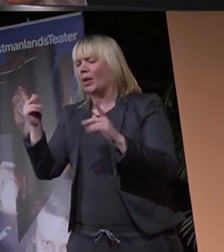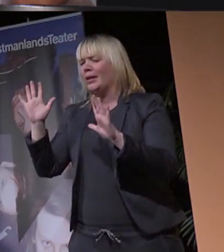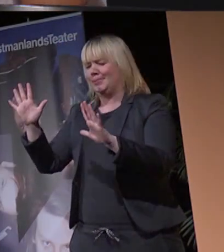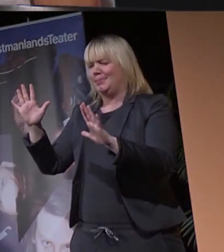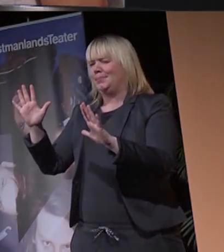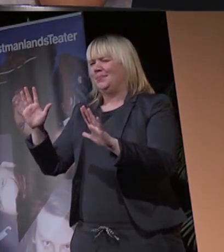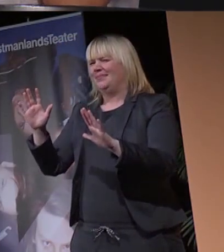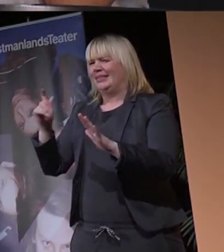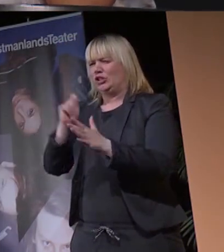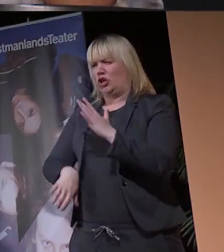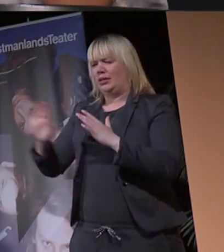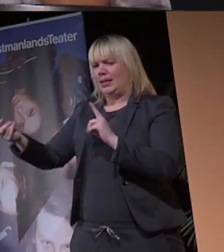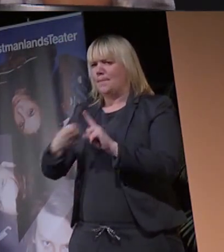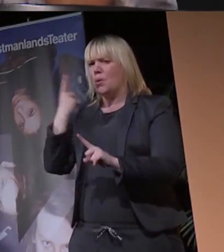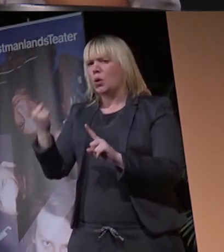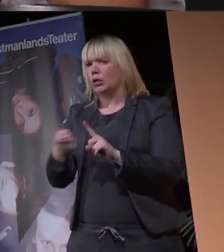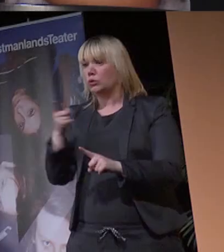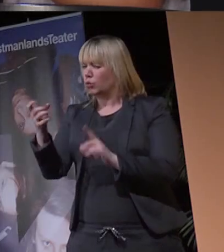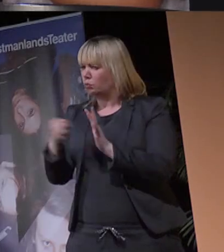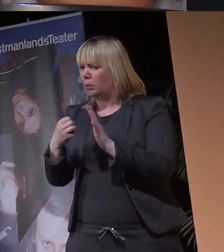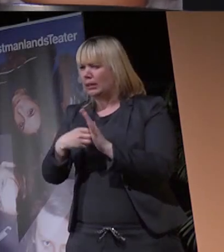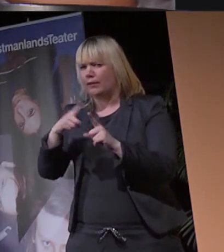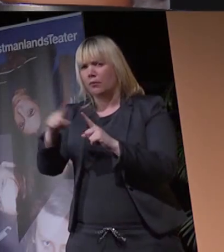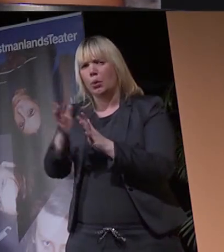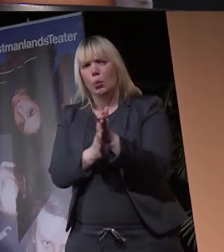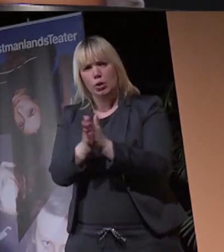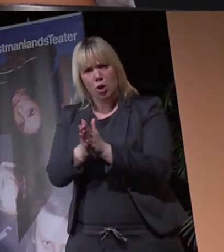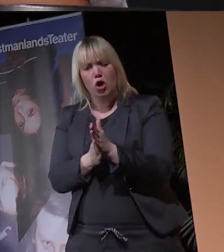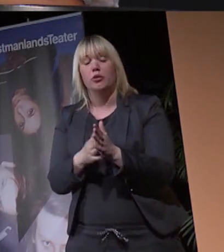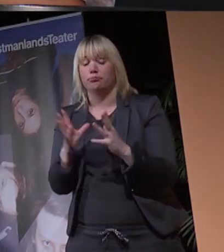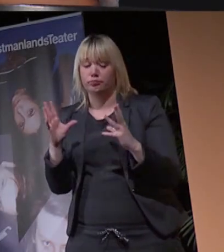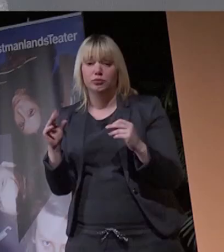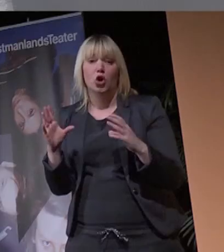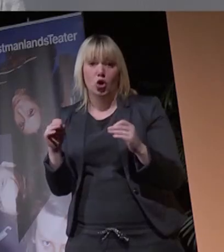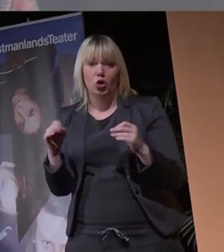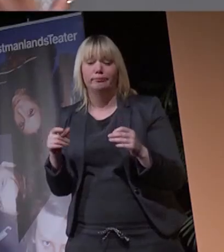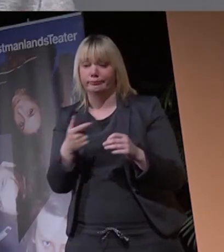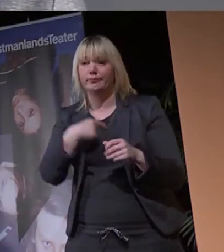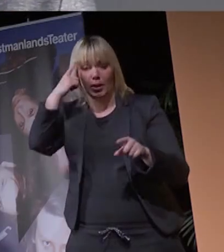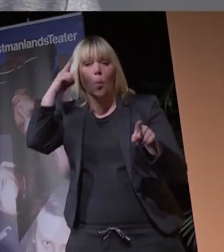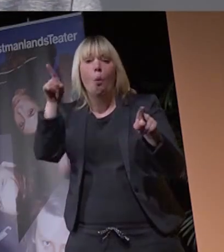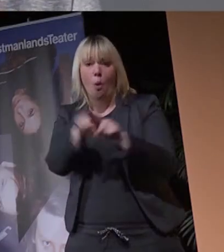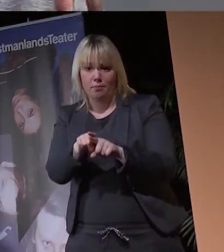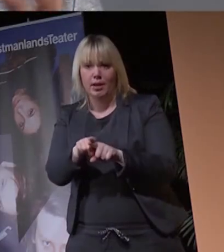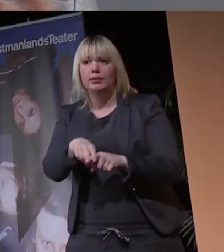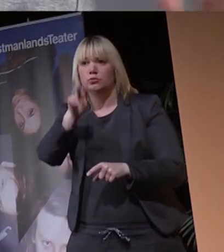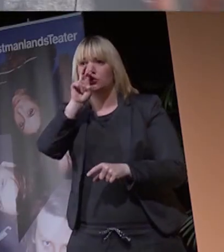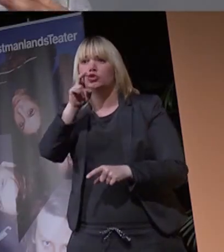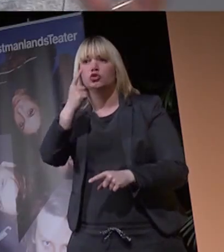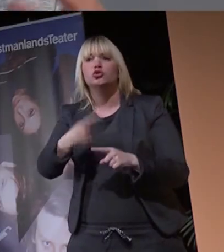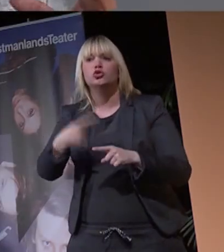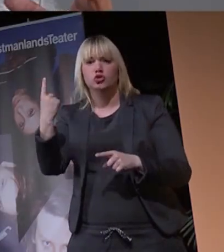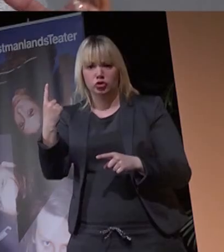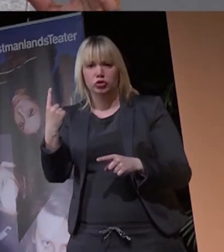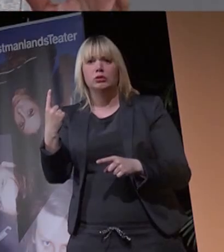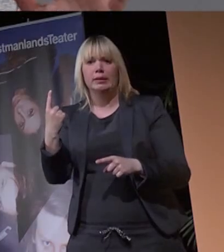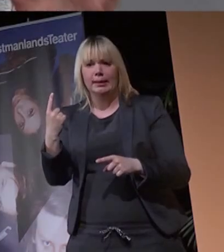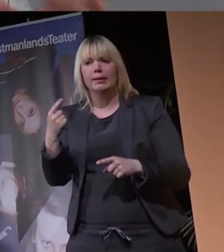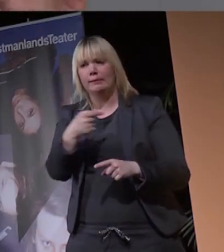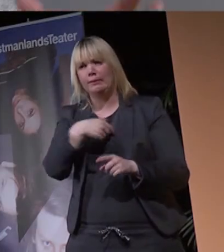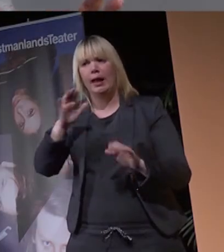där du började. De här utmaningarna du beskriver, ja, det kan vi ju bara... Det konstaterar vi också, och det blir väldigt tydligt av den